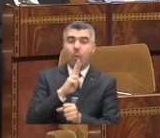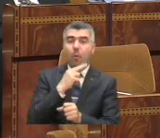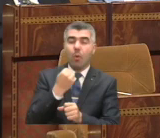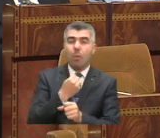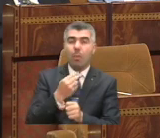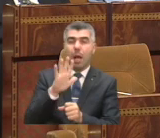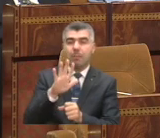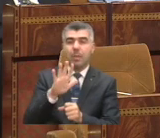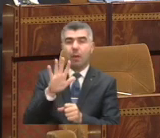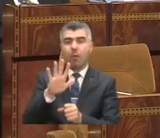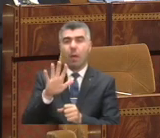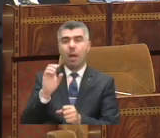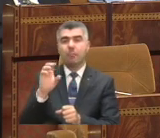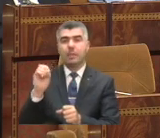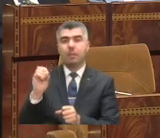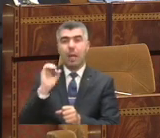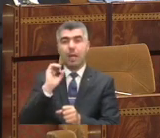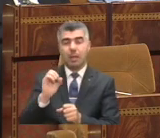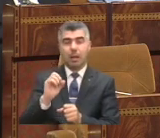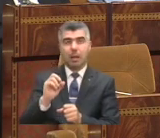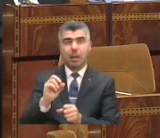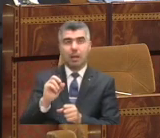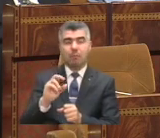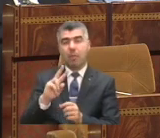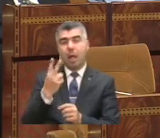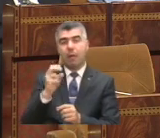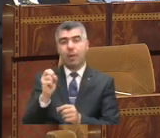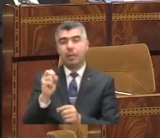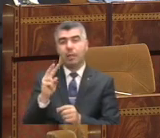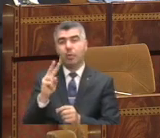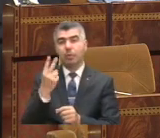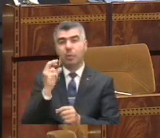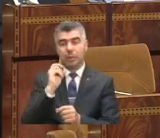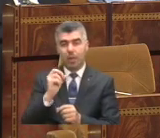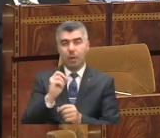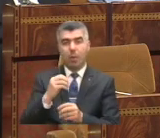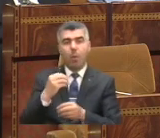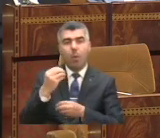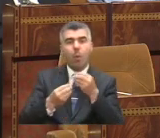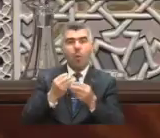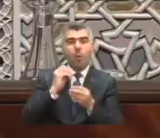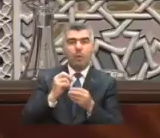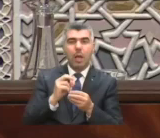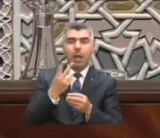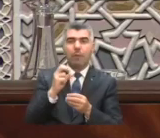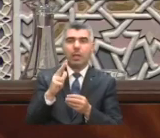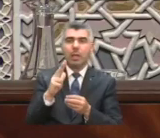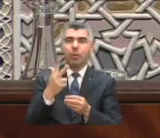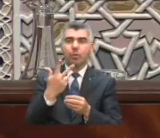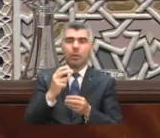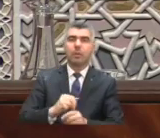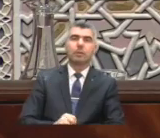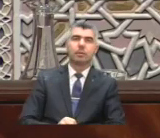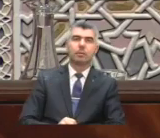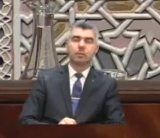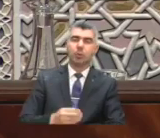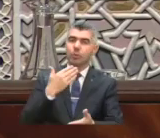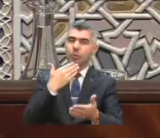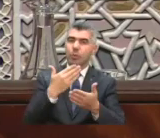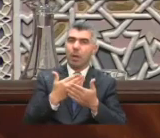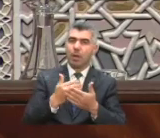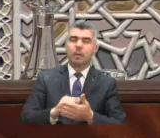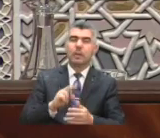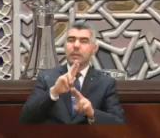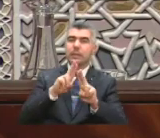5500 منصب شغل سنة 2022 وأخرى مماثلة سنة. شكرا سيد نائب. جواب